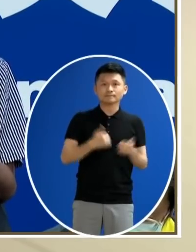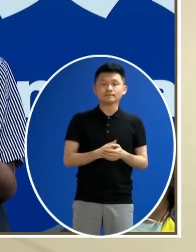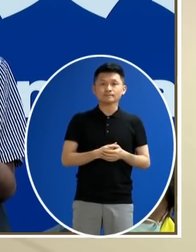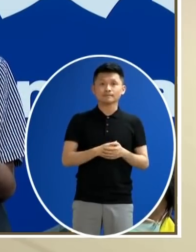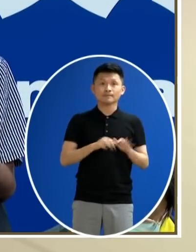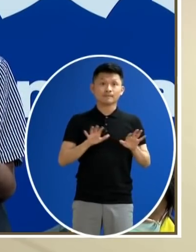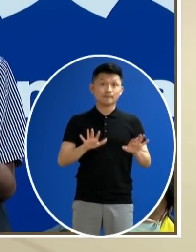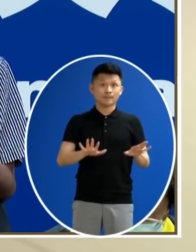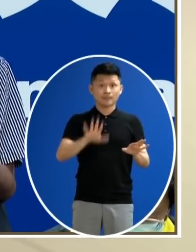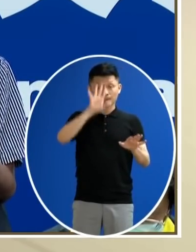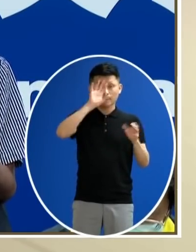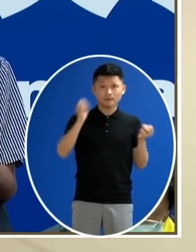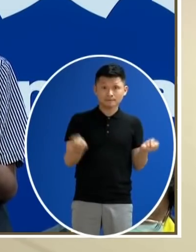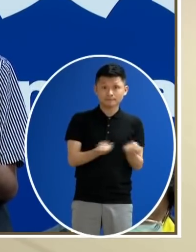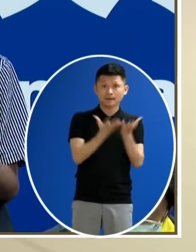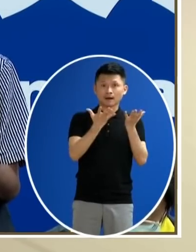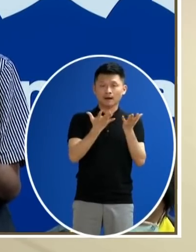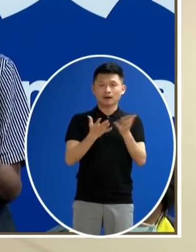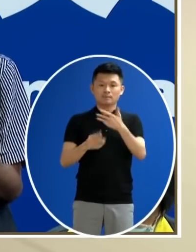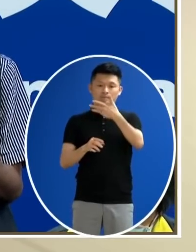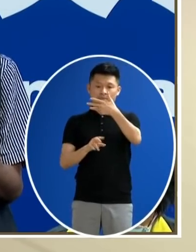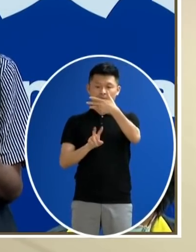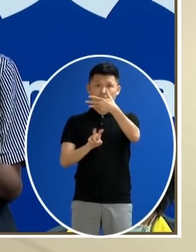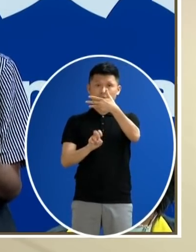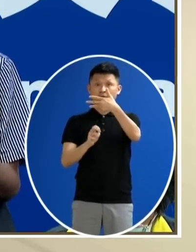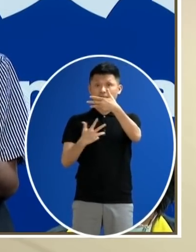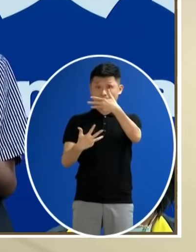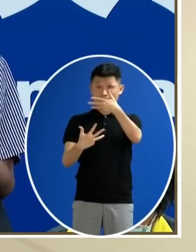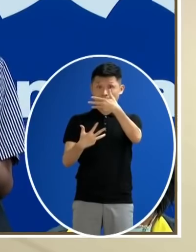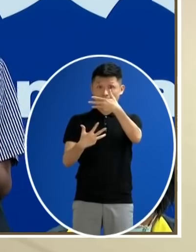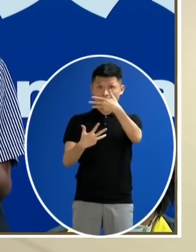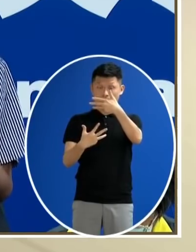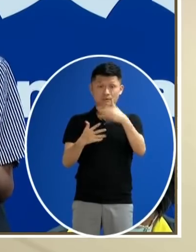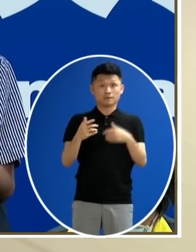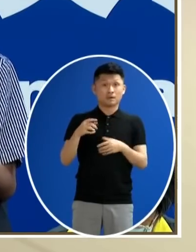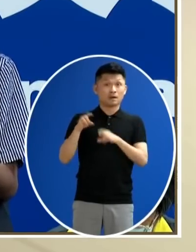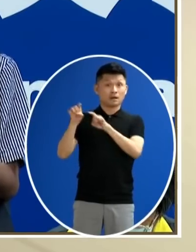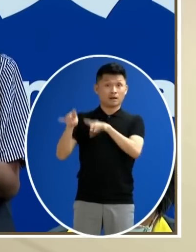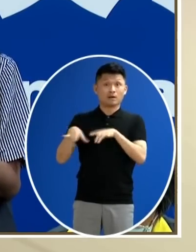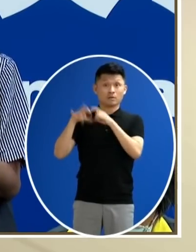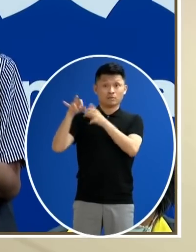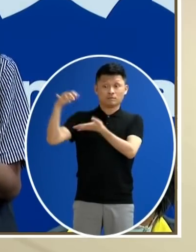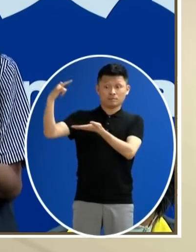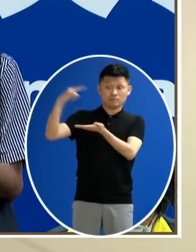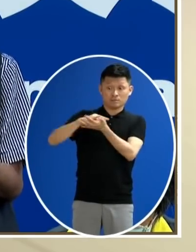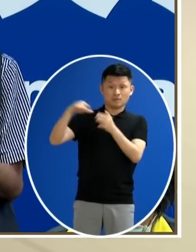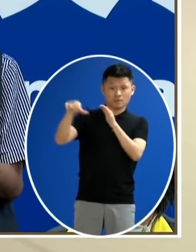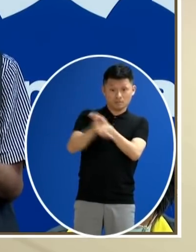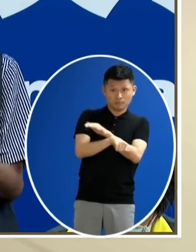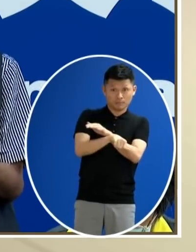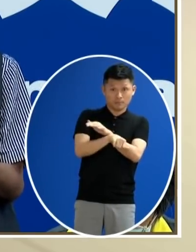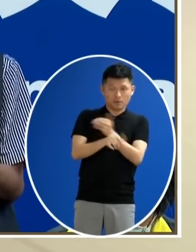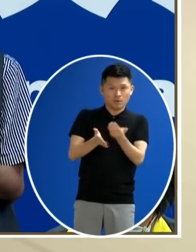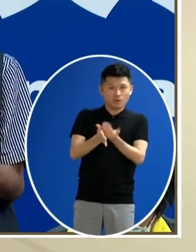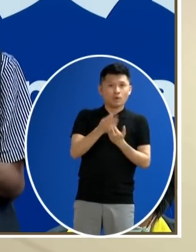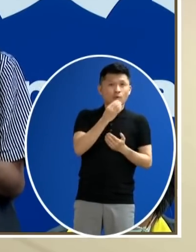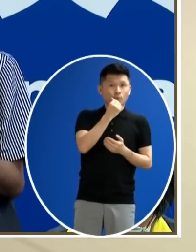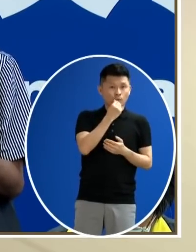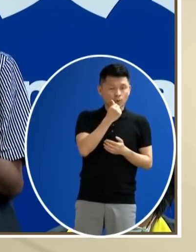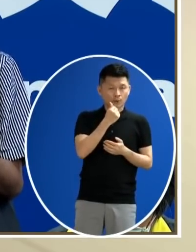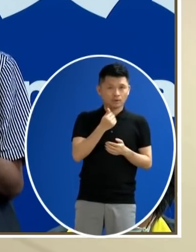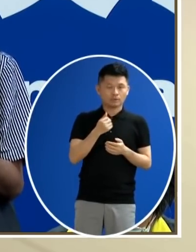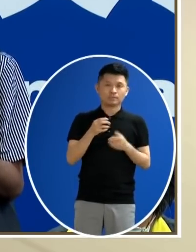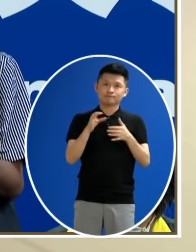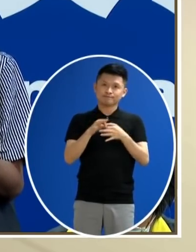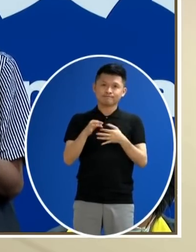前暂定的发病日用8月28，是早于他从澳大利亚入境的这个日期，所以归类要归在前一个